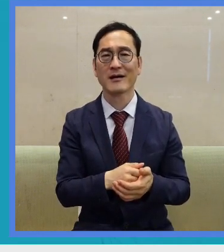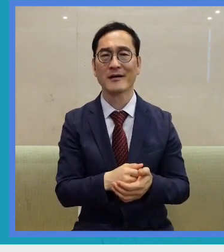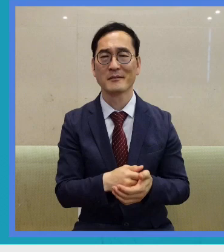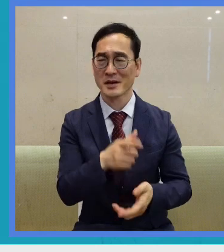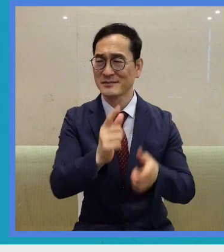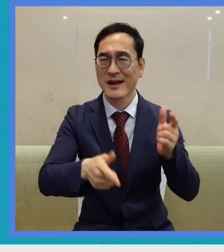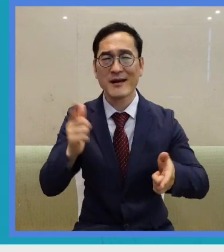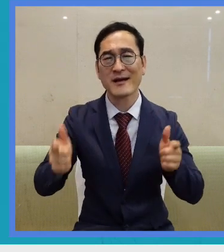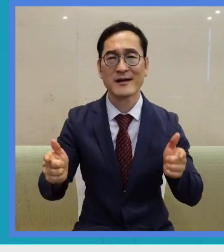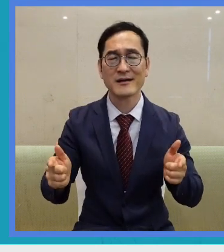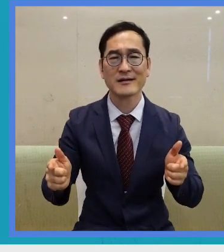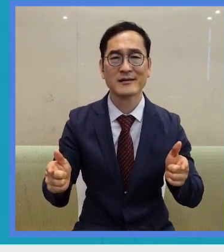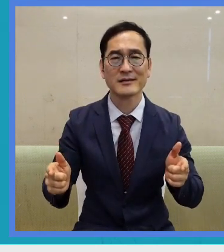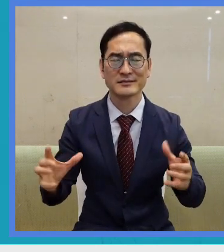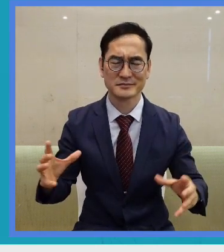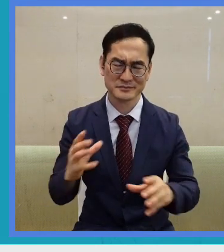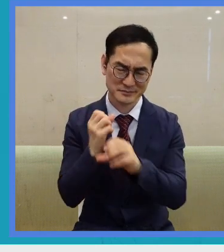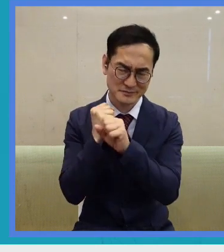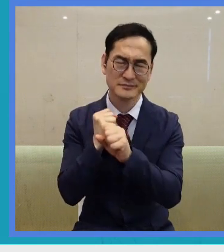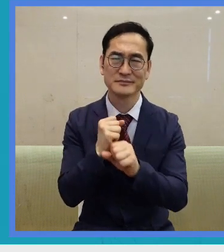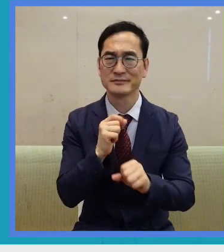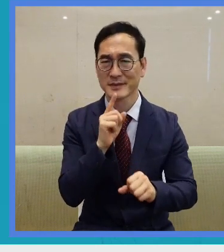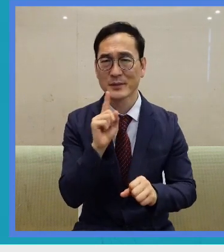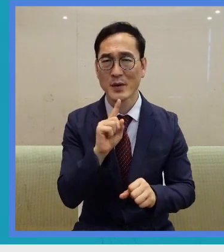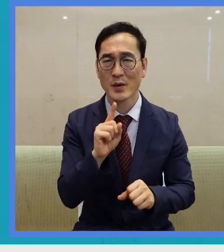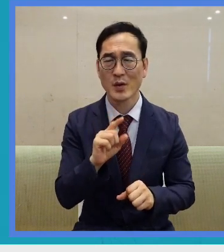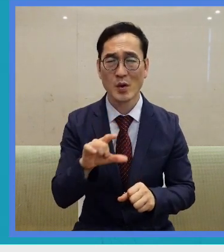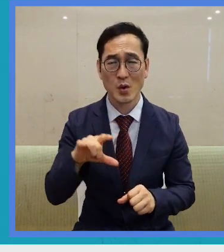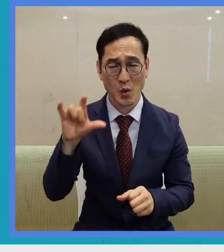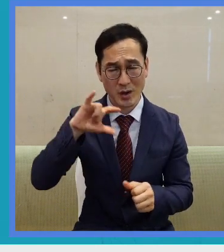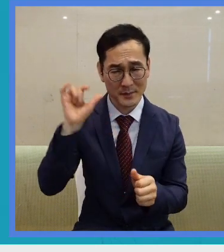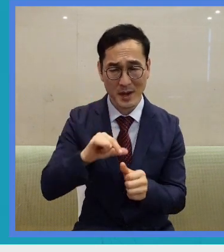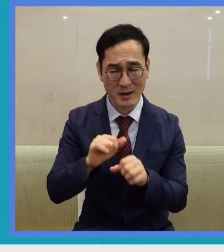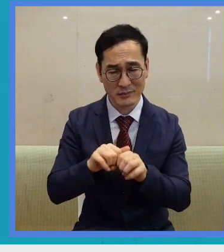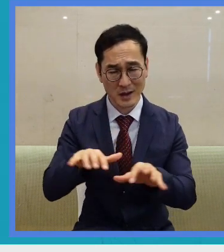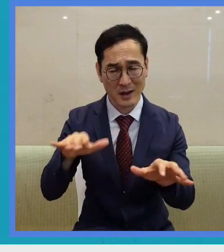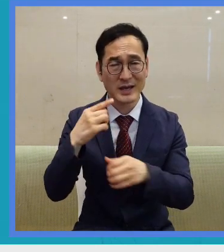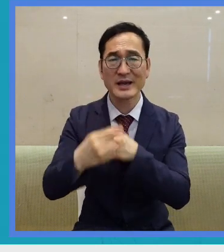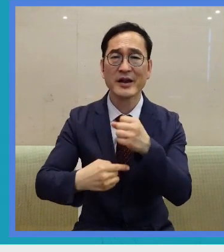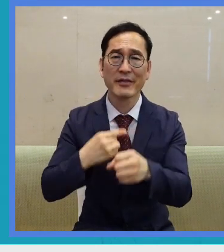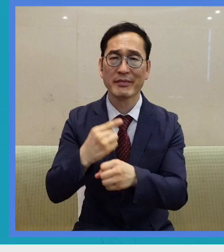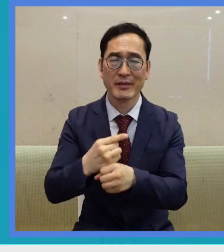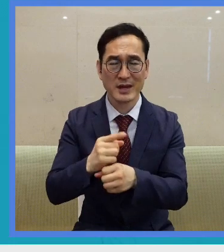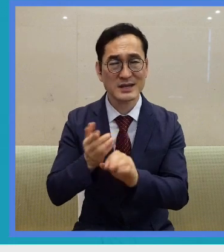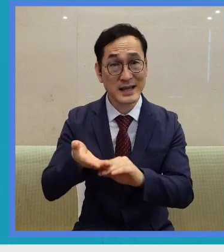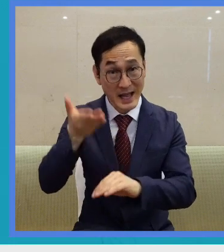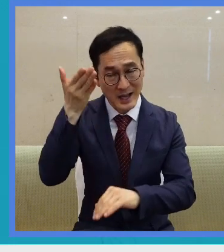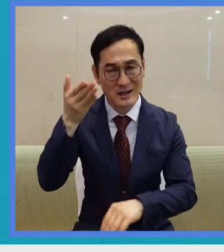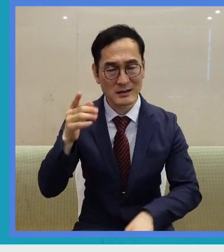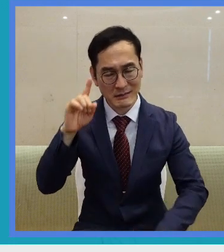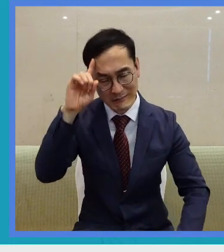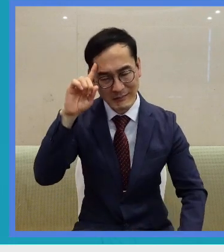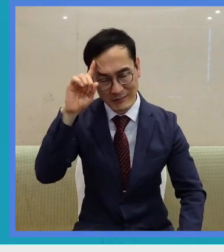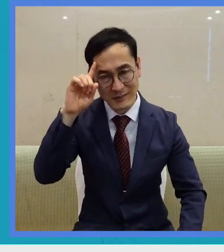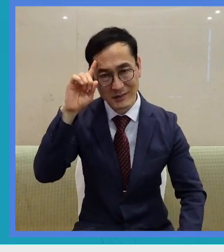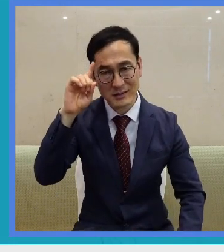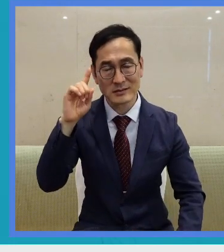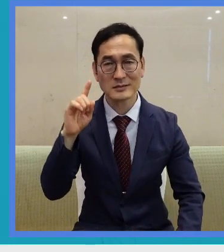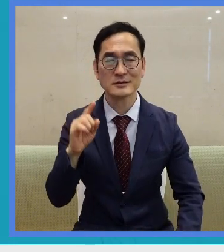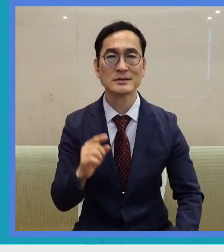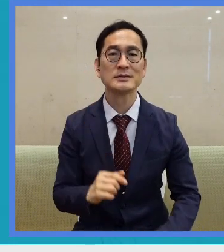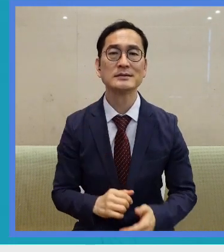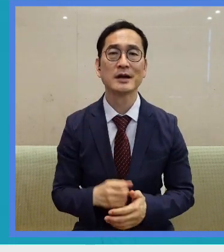이런 코로나라고 하는 것은 트라우마가 굉장히 오래 갔죠. 1년 이상 갔고 그리고 이 아이들의 그 정신건강은